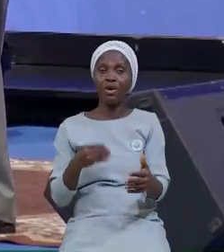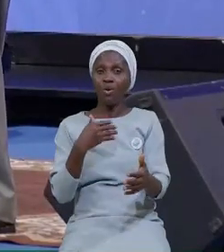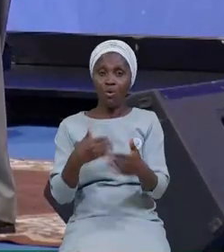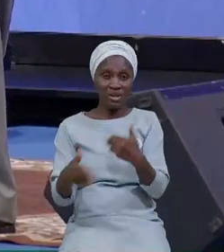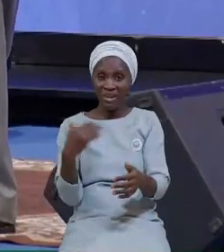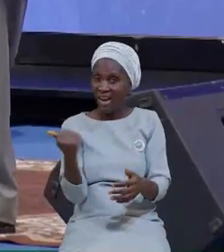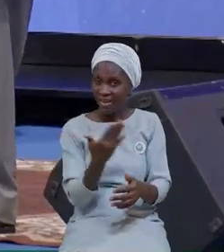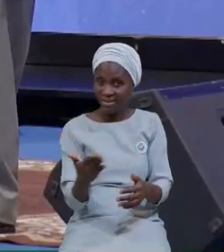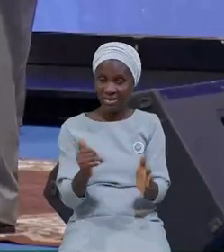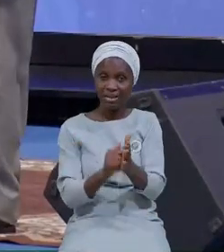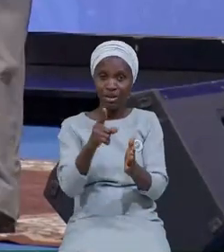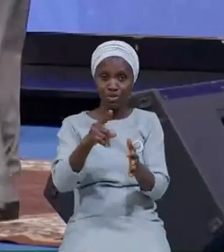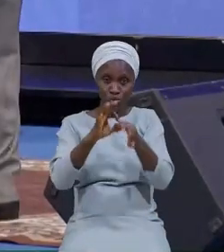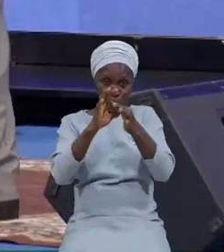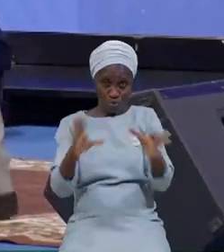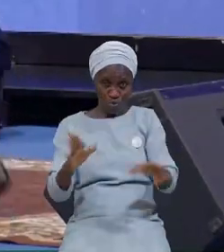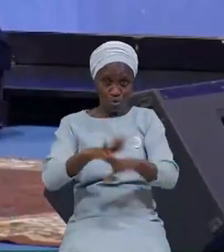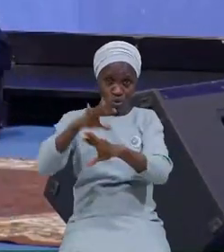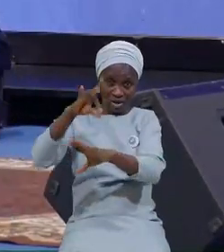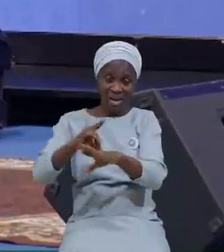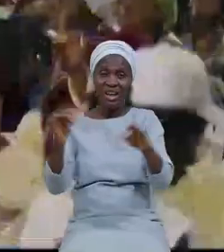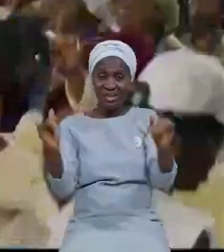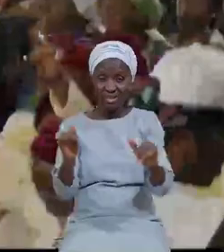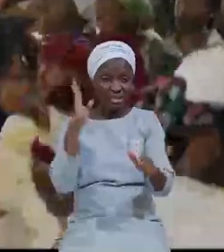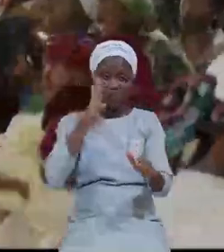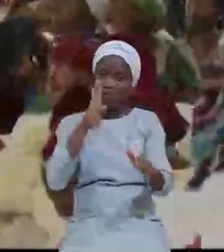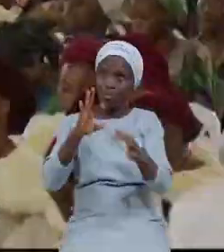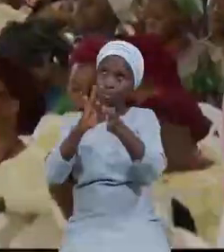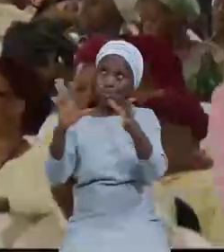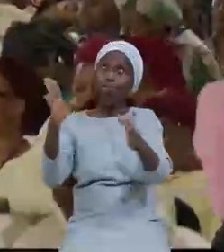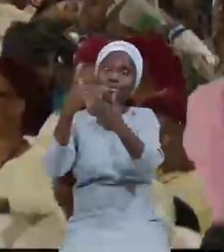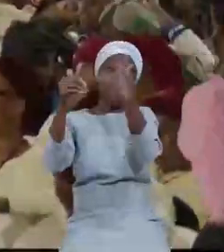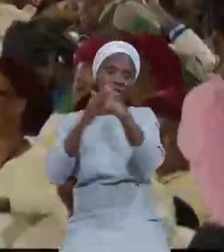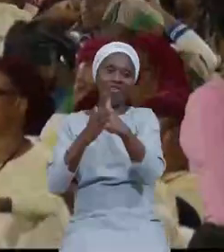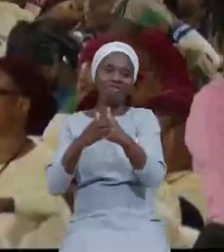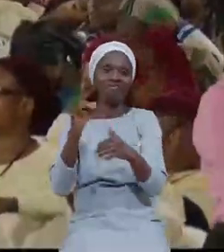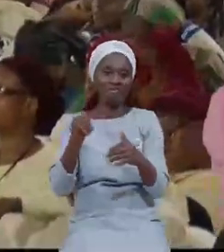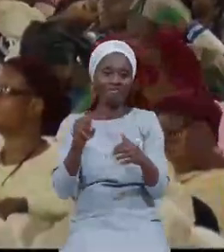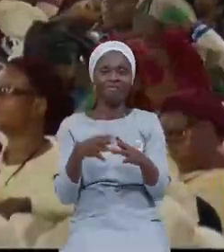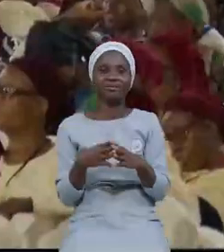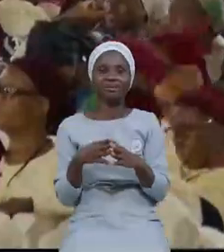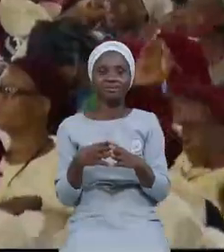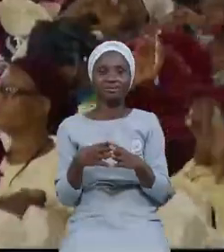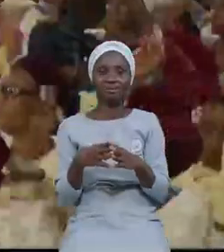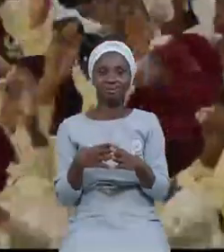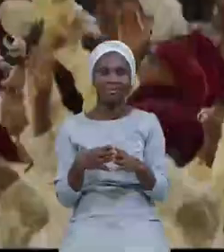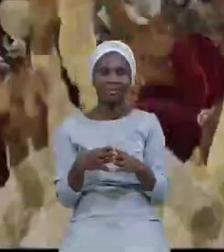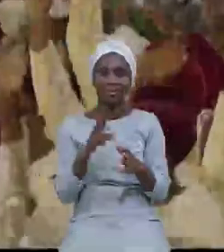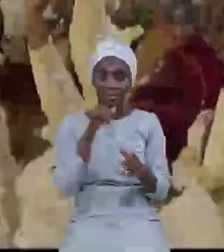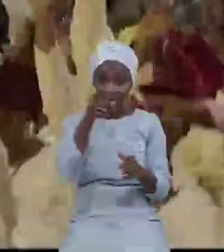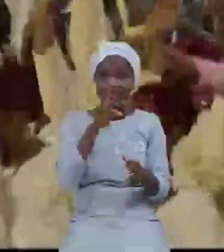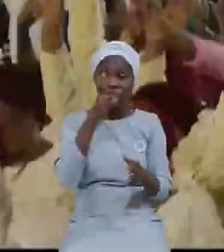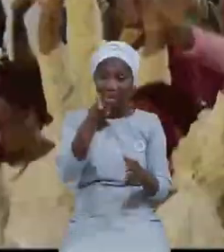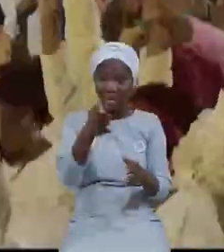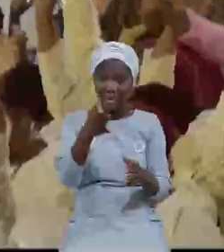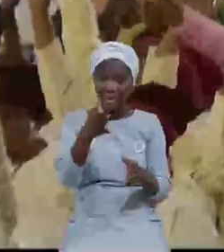délieré sur la terre sera délié dans le ciel où